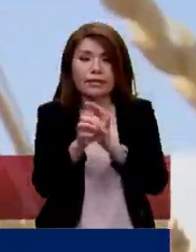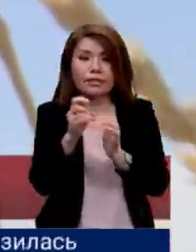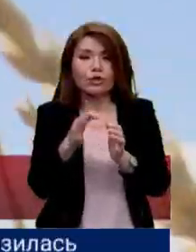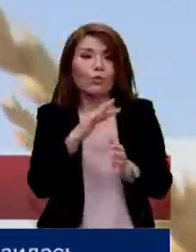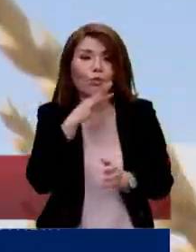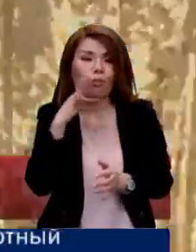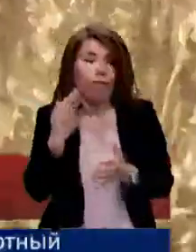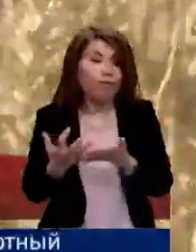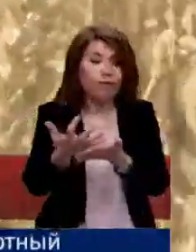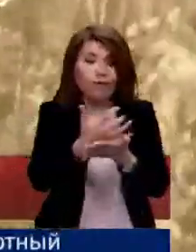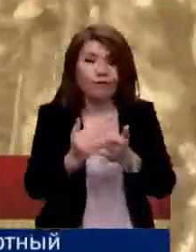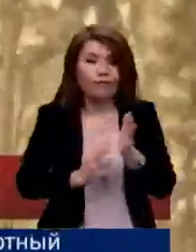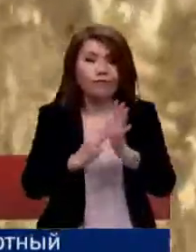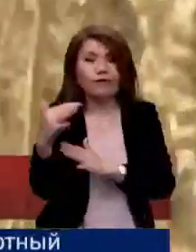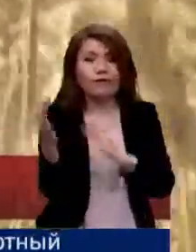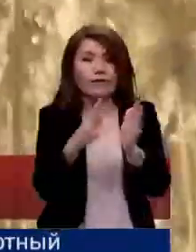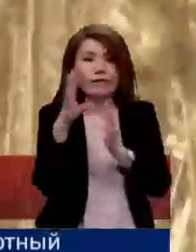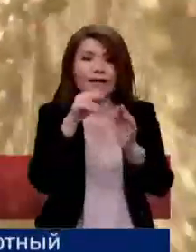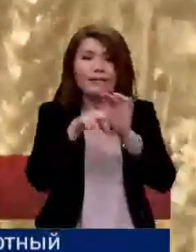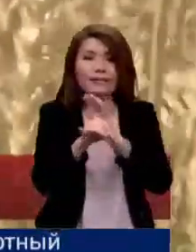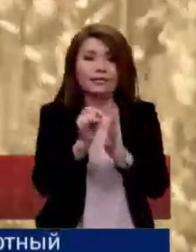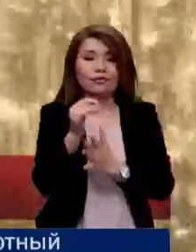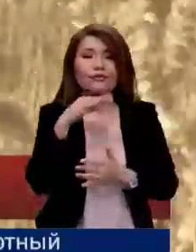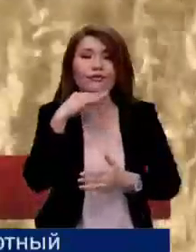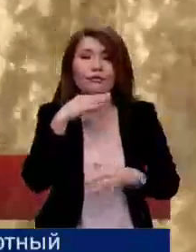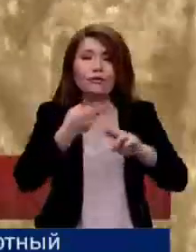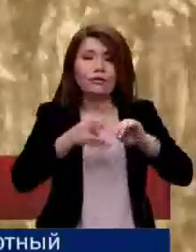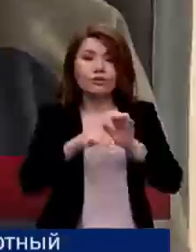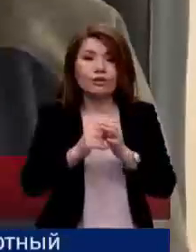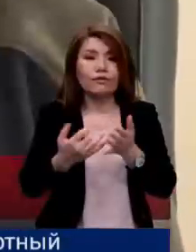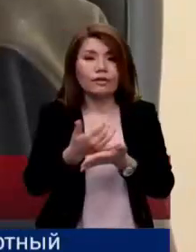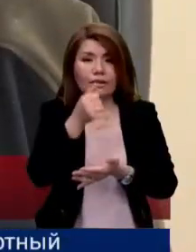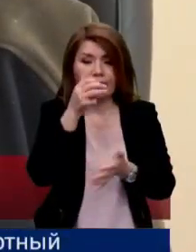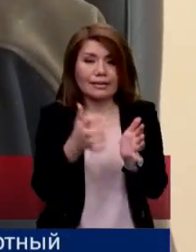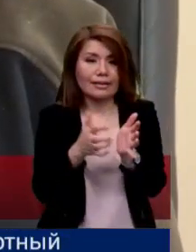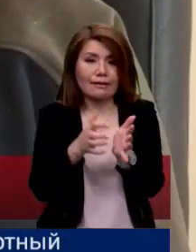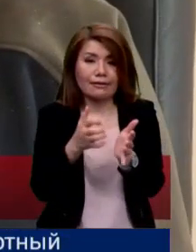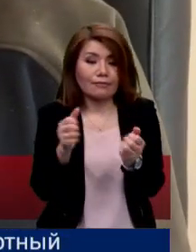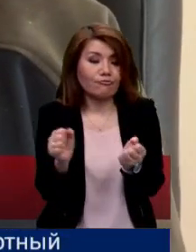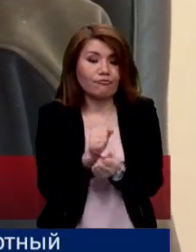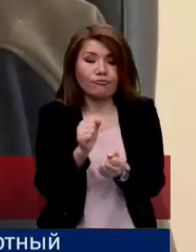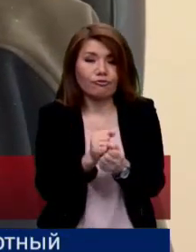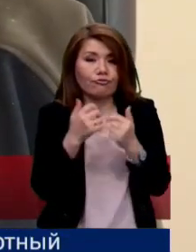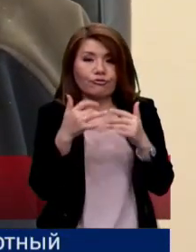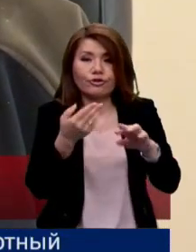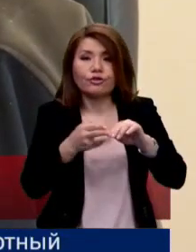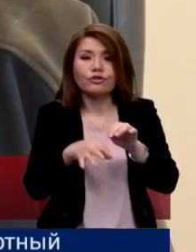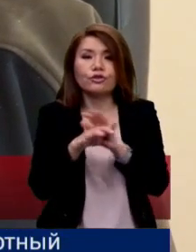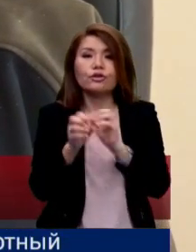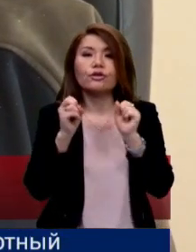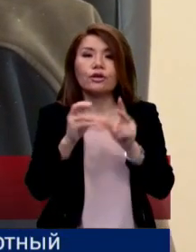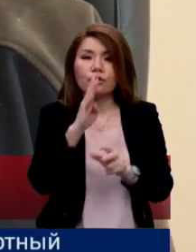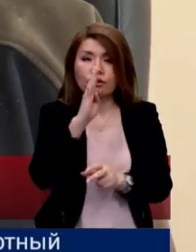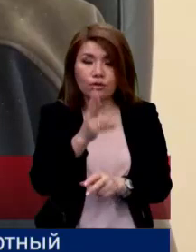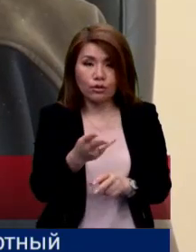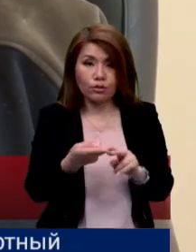астық жинаған. Содан кейін 3 жыл қатарынан жеткілікті деңгейде өнім ала алмай келеді. Случится засуха, это вообще беспрецедентное будет 4-й год,